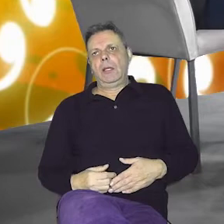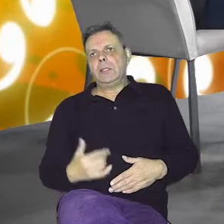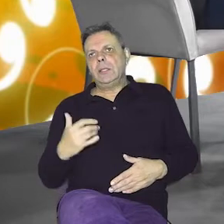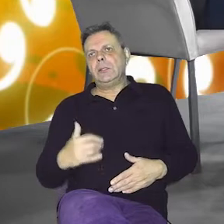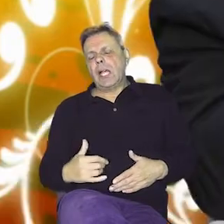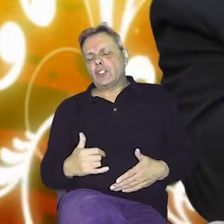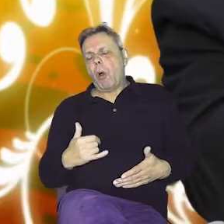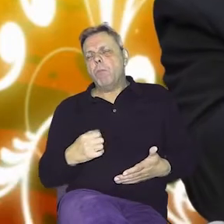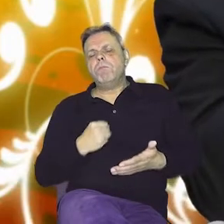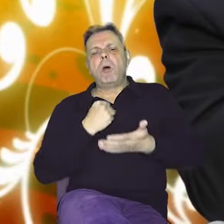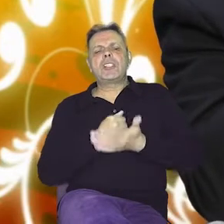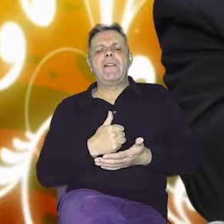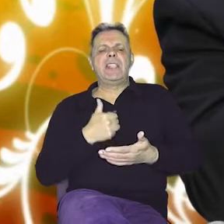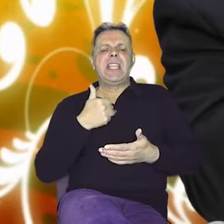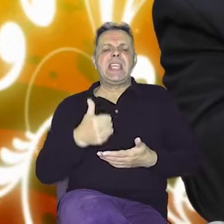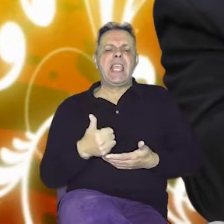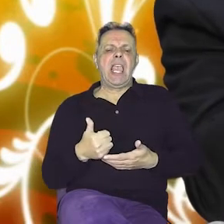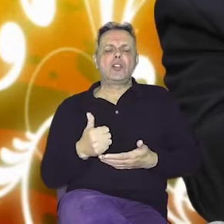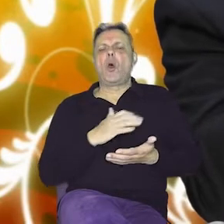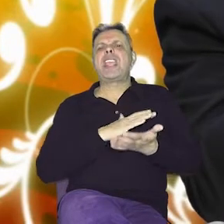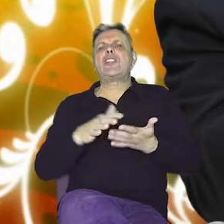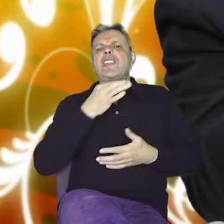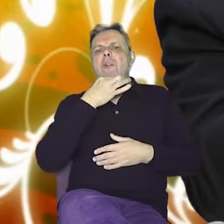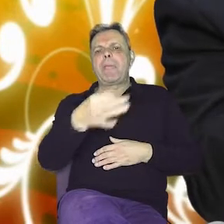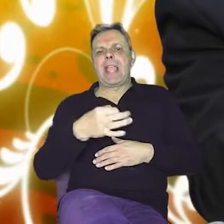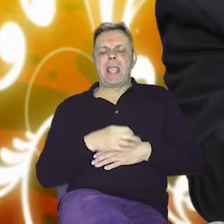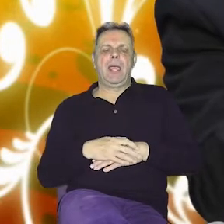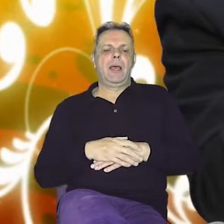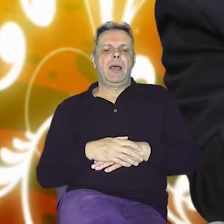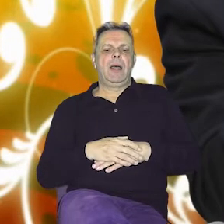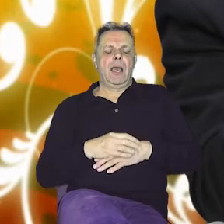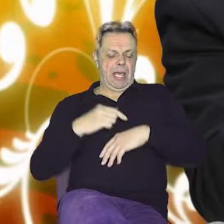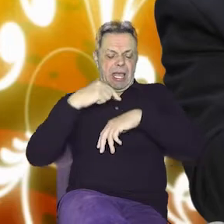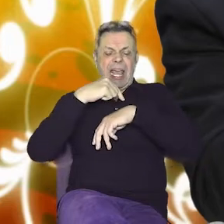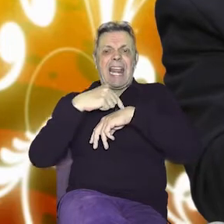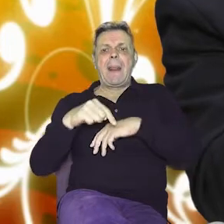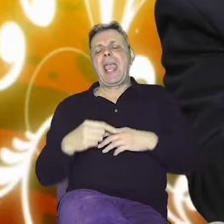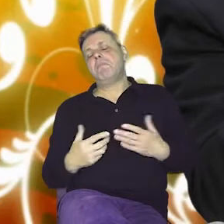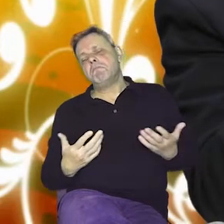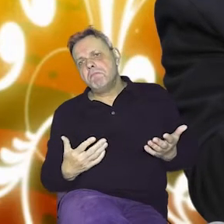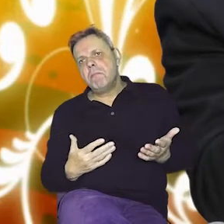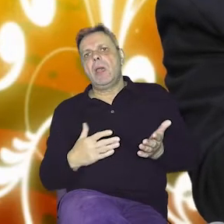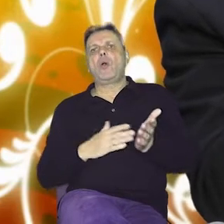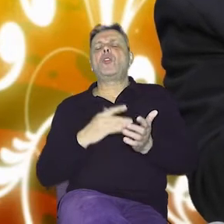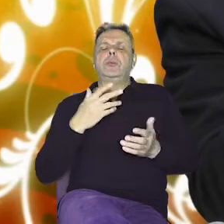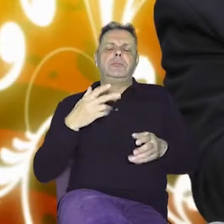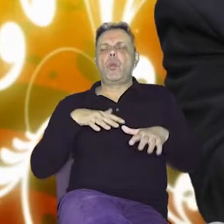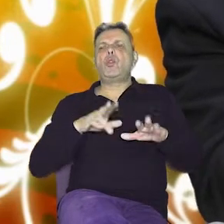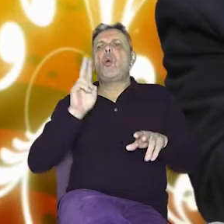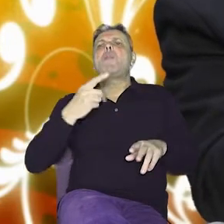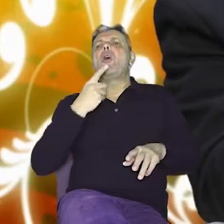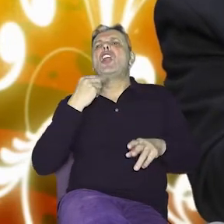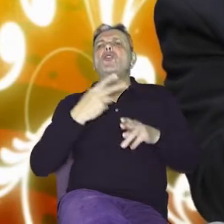postaviti jedno, možda jednostavno pitanje. Rane kod dijabetičara